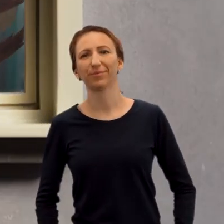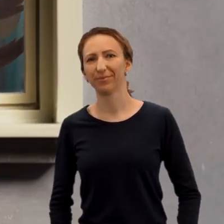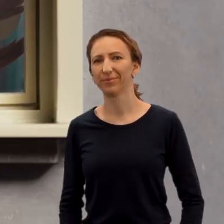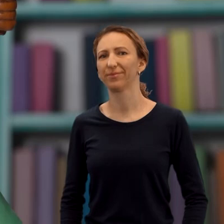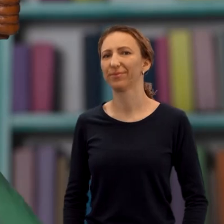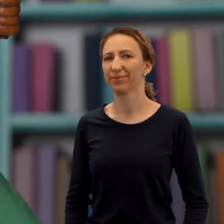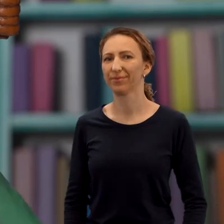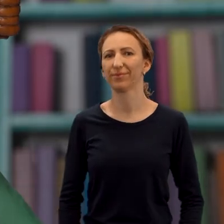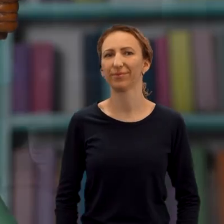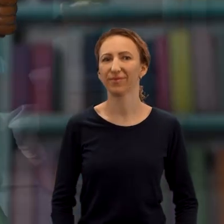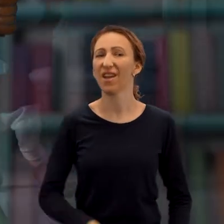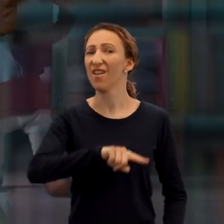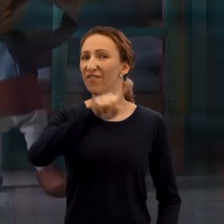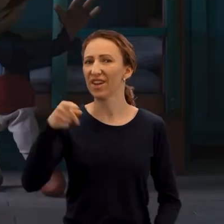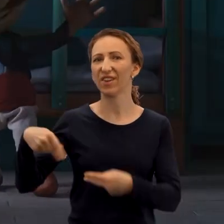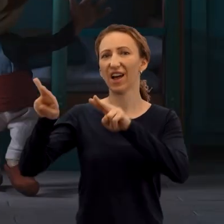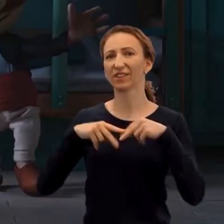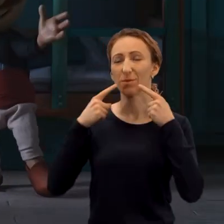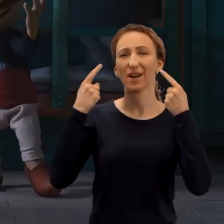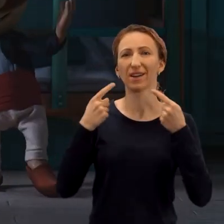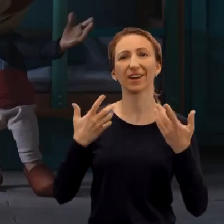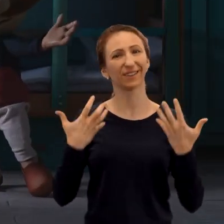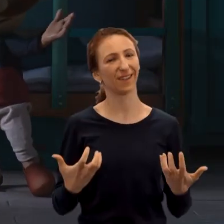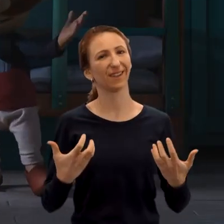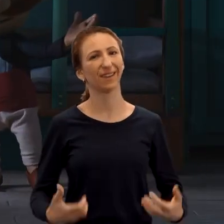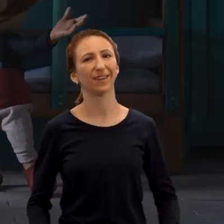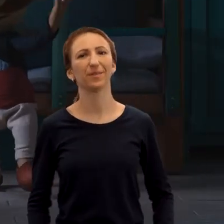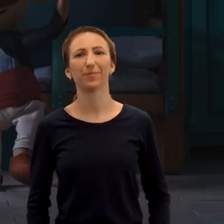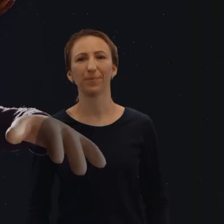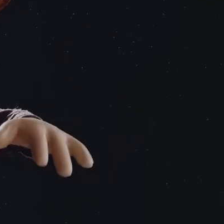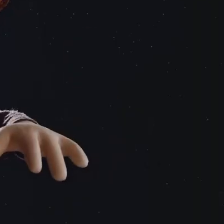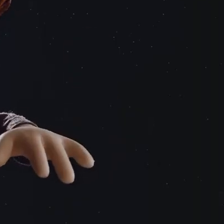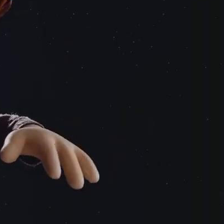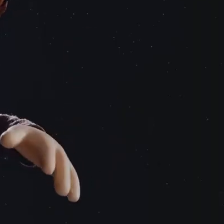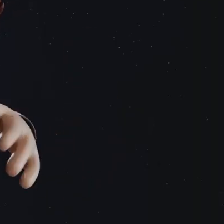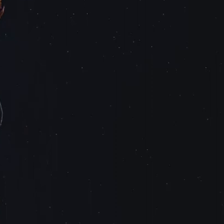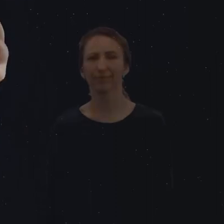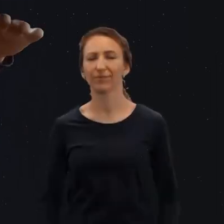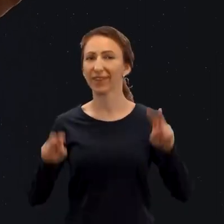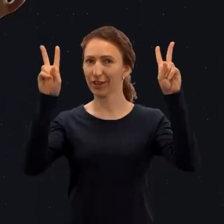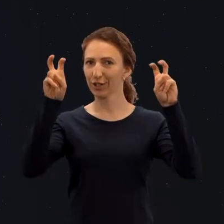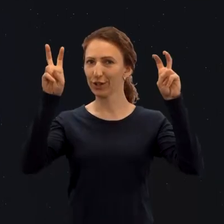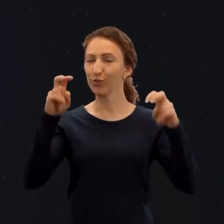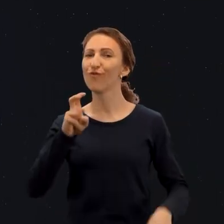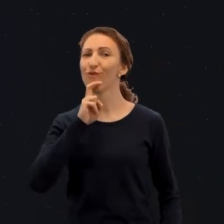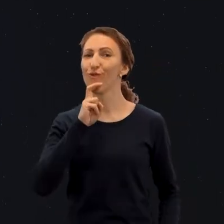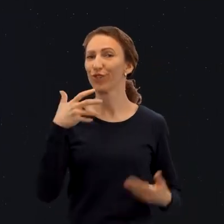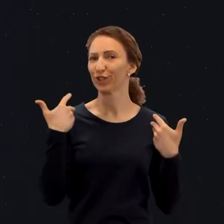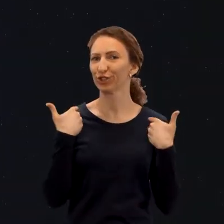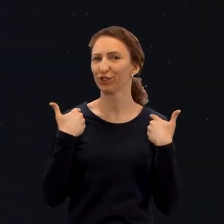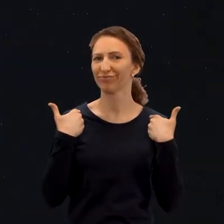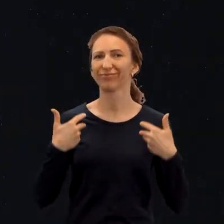nią każde z was. W bajce tej choć raz wrócić do niej zechce każde z